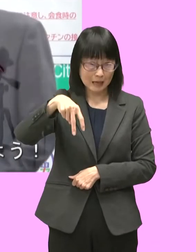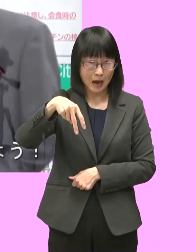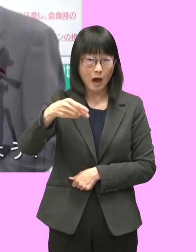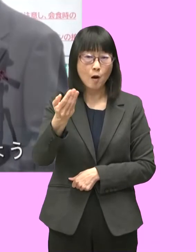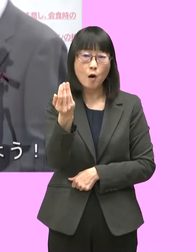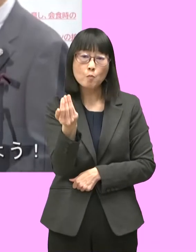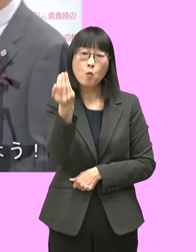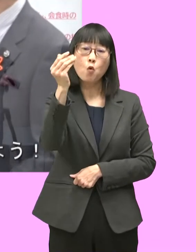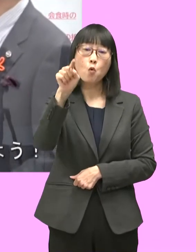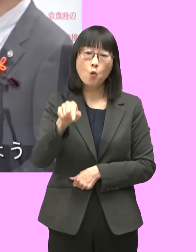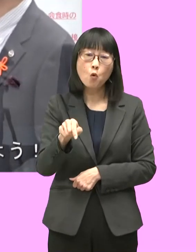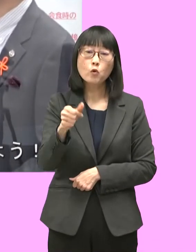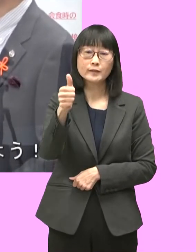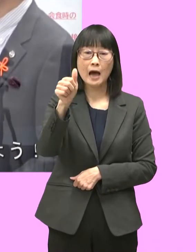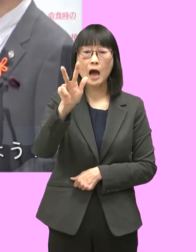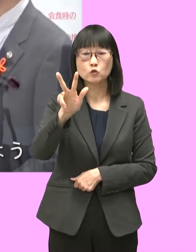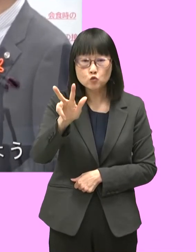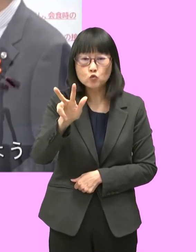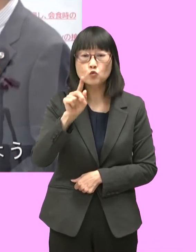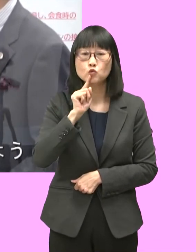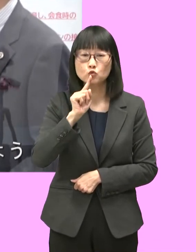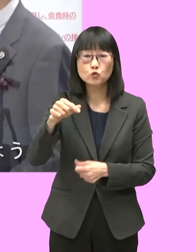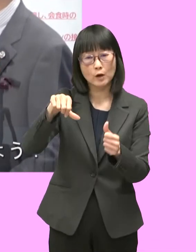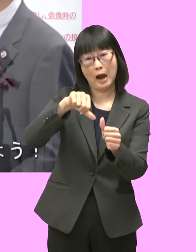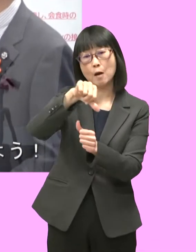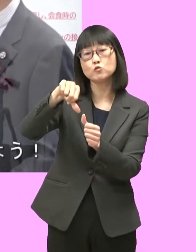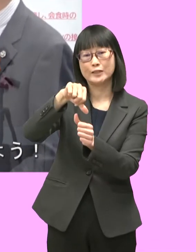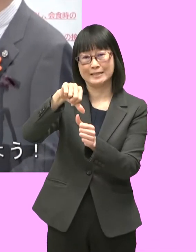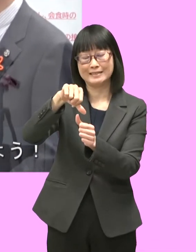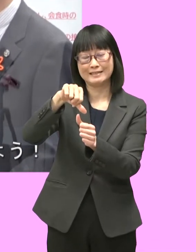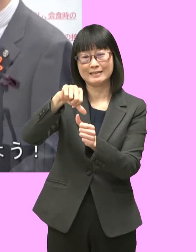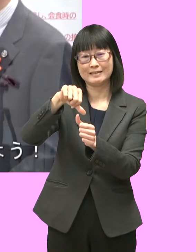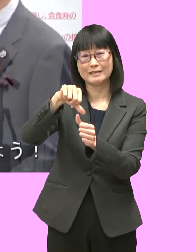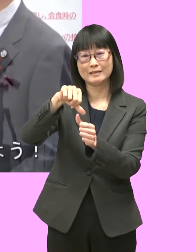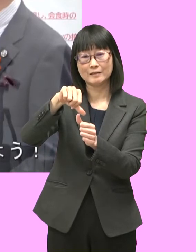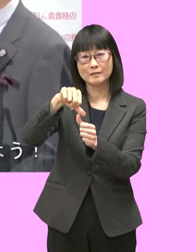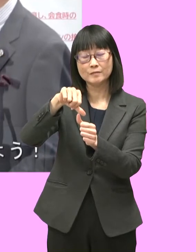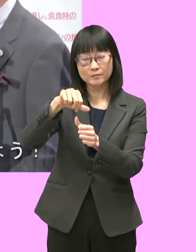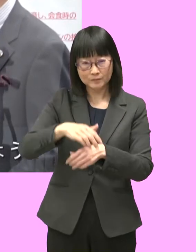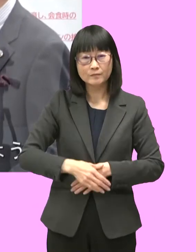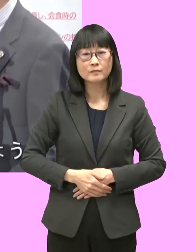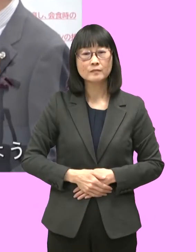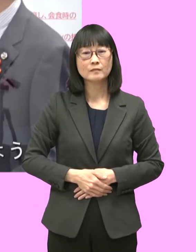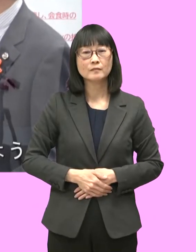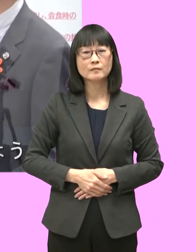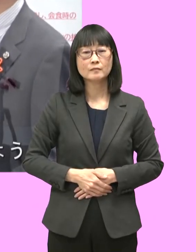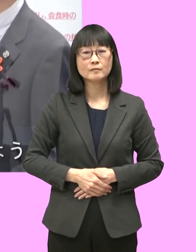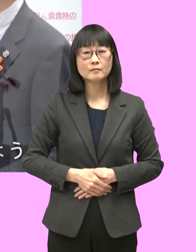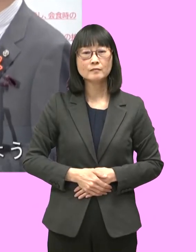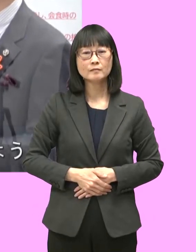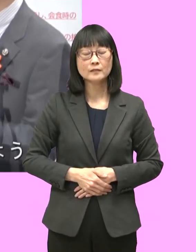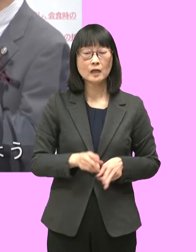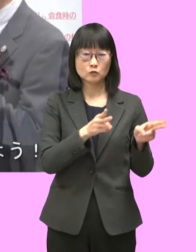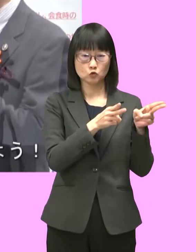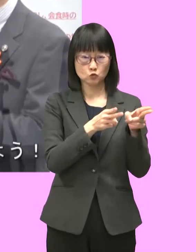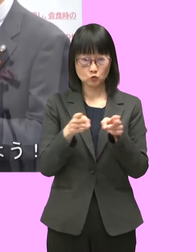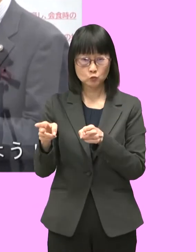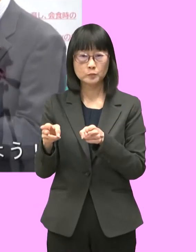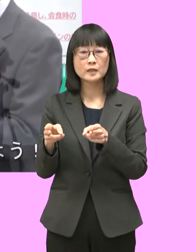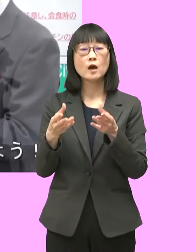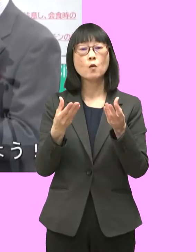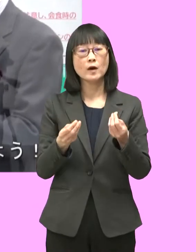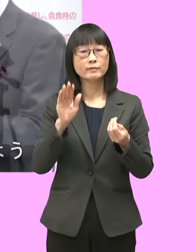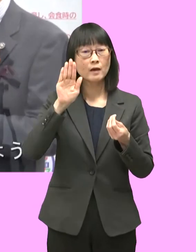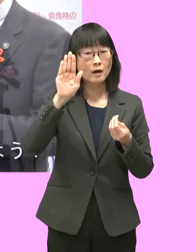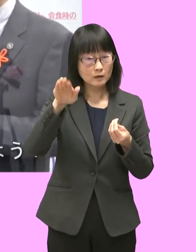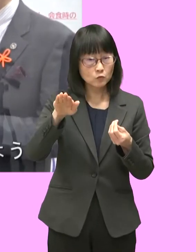になります。そして、まあ、事前確認、こんなことをやった上で、その先ほど申し